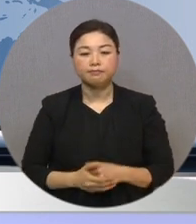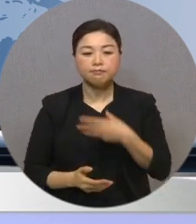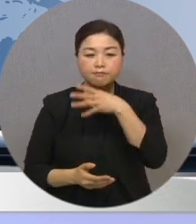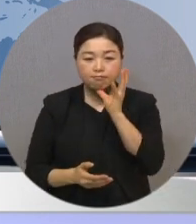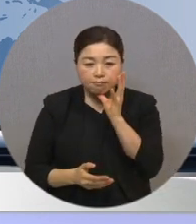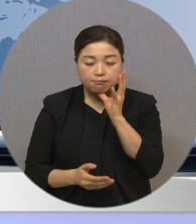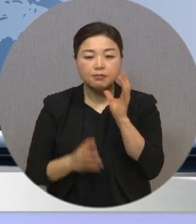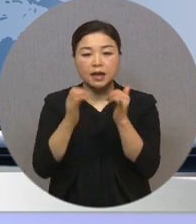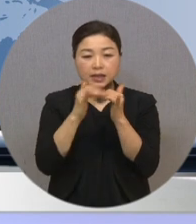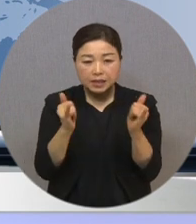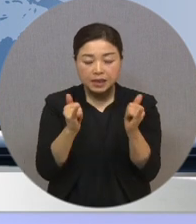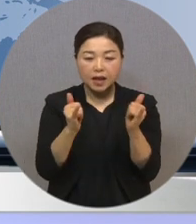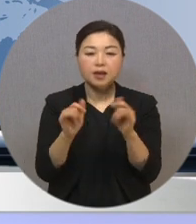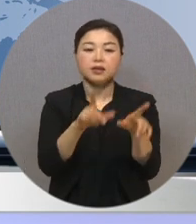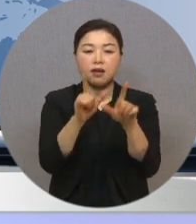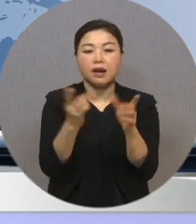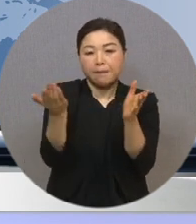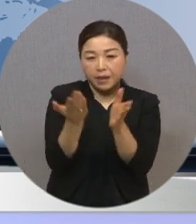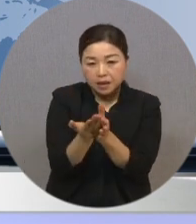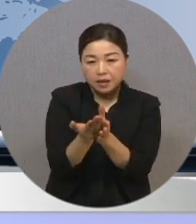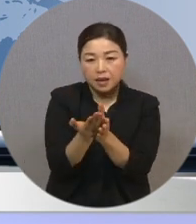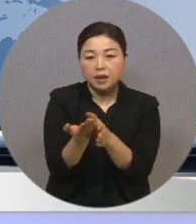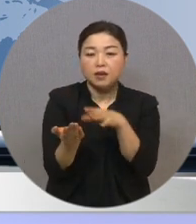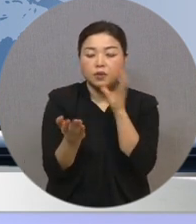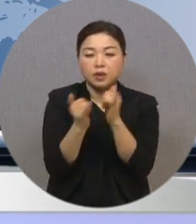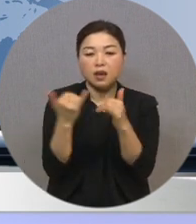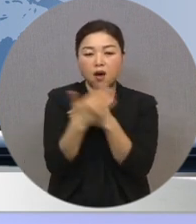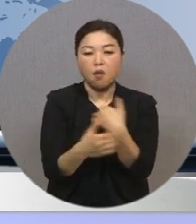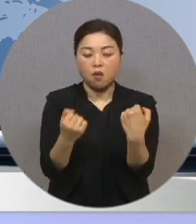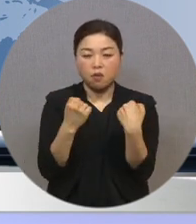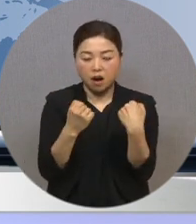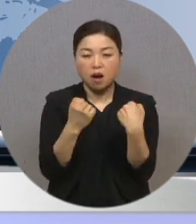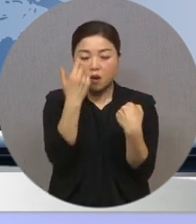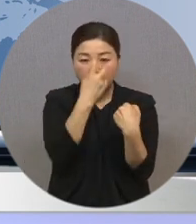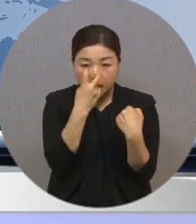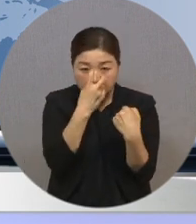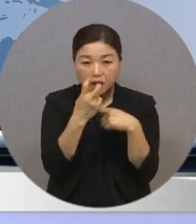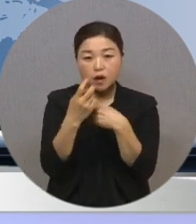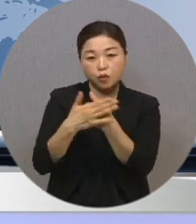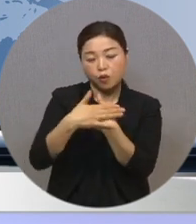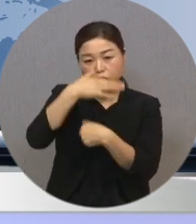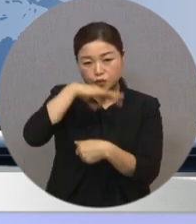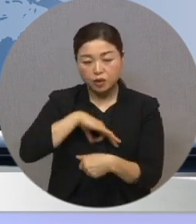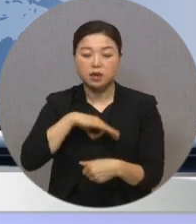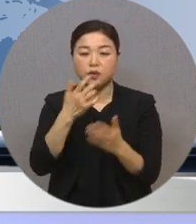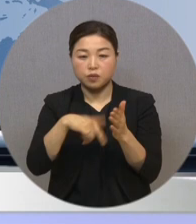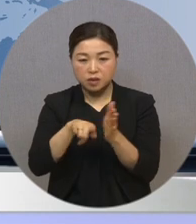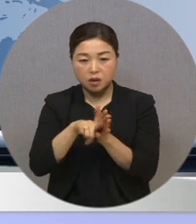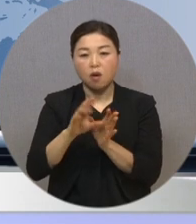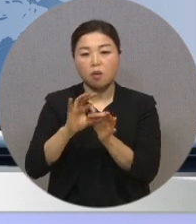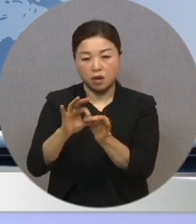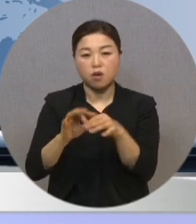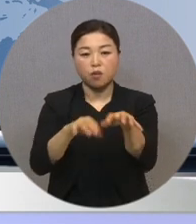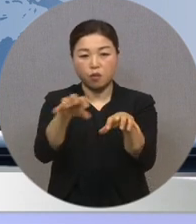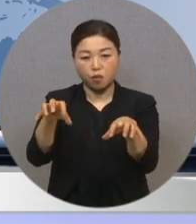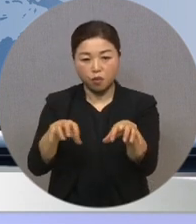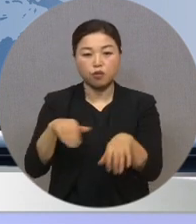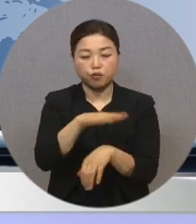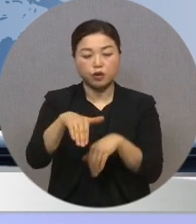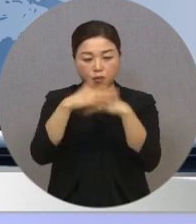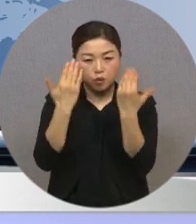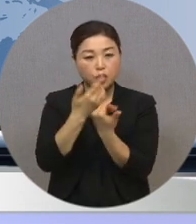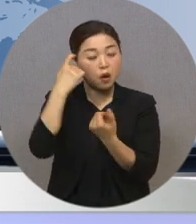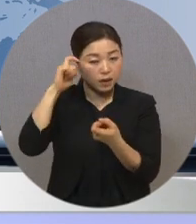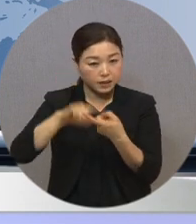사용자 편의에 맞춰이 노후의 건강 관리에 실질적인 도움을 경험할 수 있도록 관계 기관을 비롯한 우리 모두의